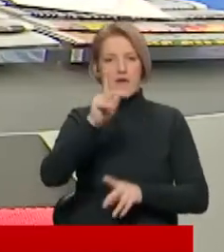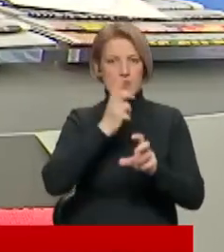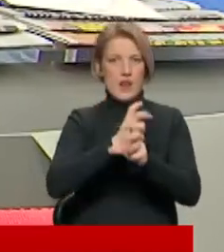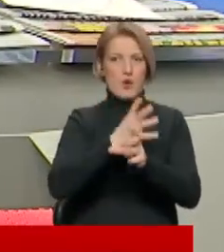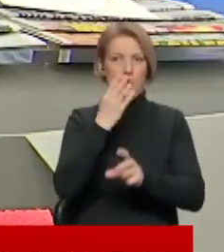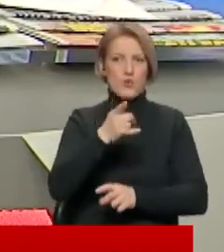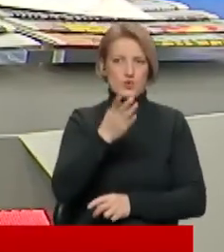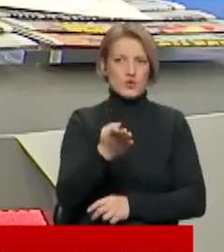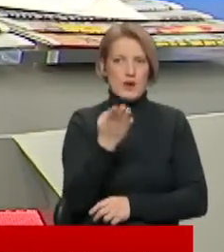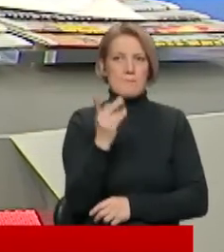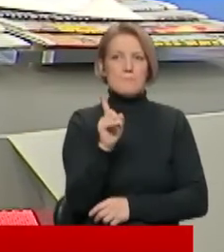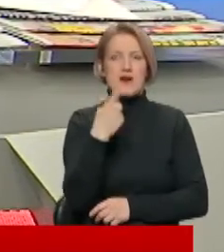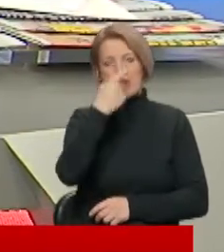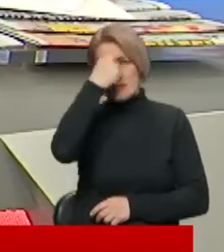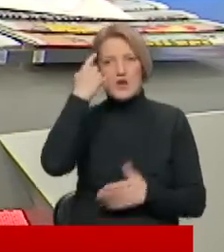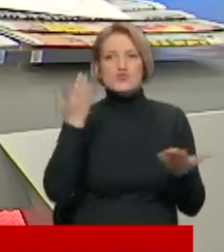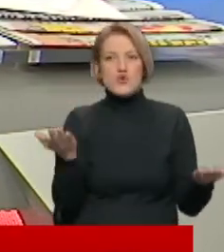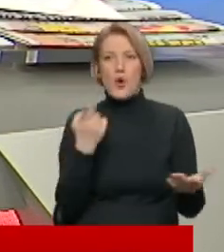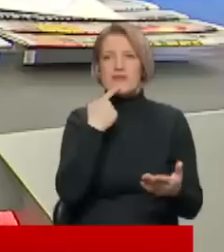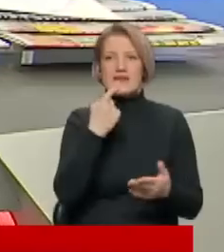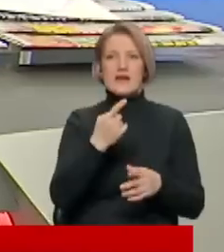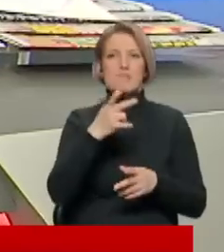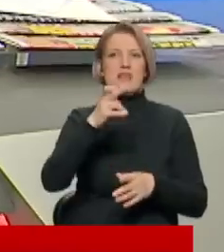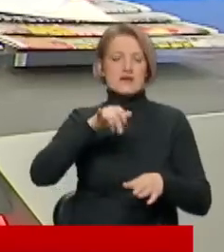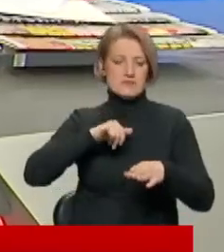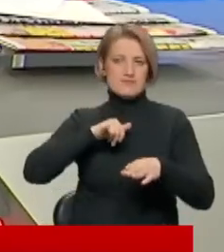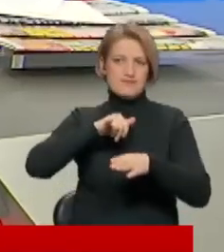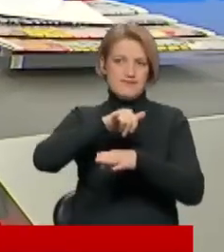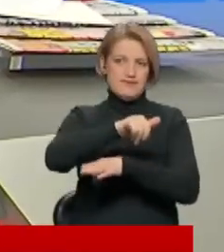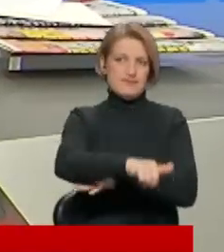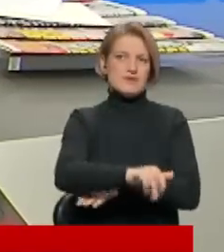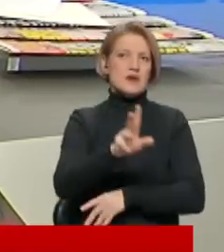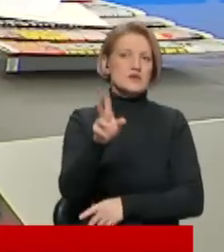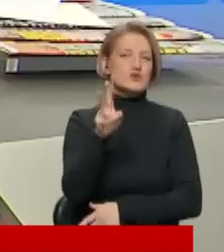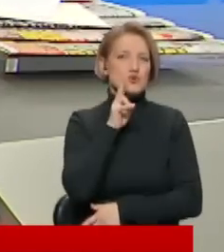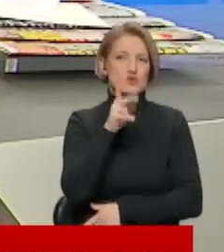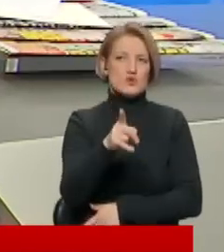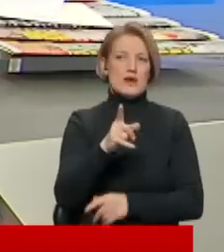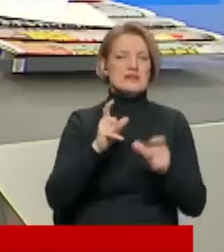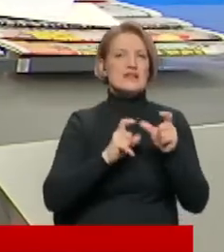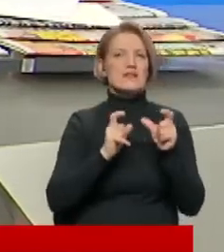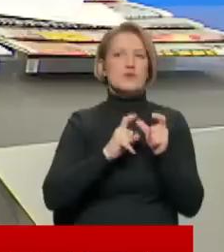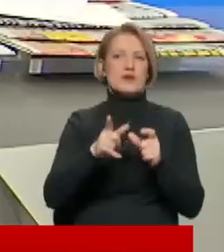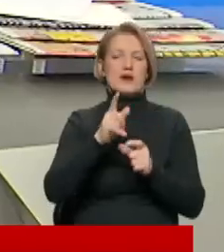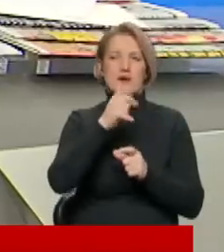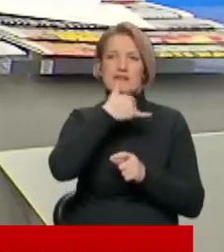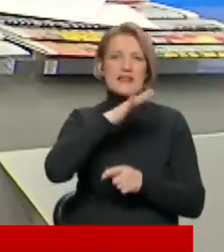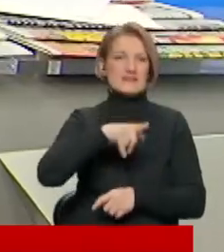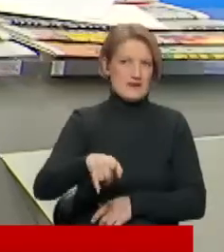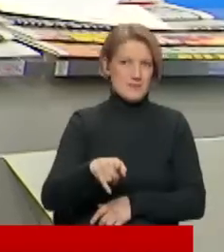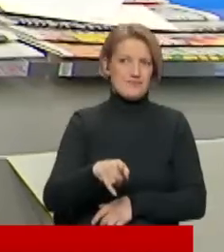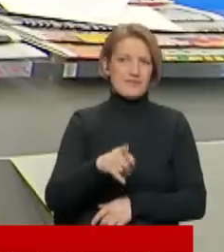riskli olur ancak başka hiçbir seçeneğim yok diyerek plaja kumsala iniyor en sonunda Santa Monica Plajı Burası ve